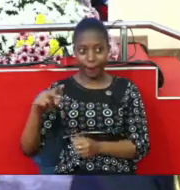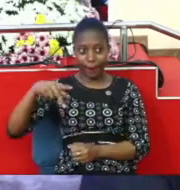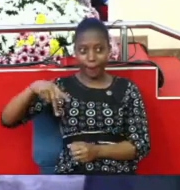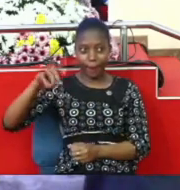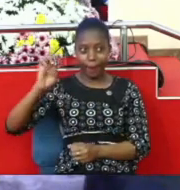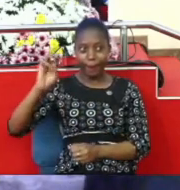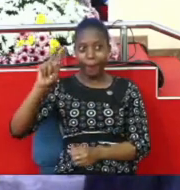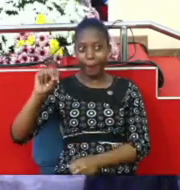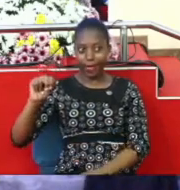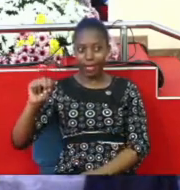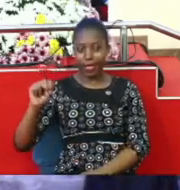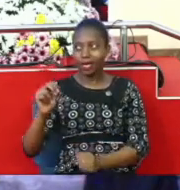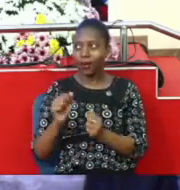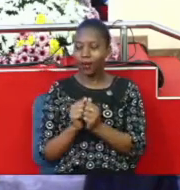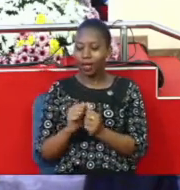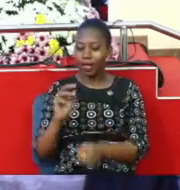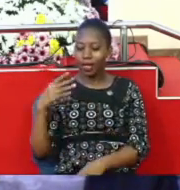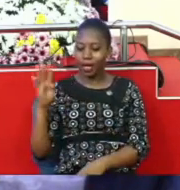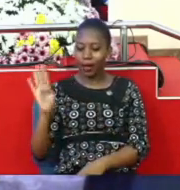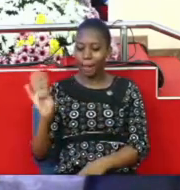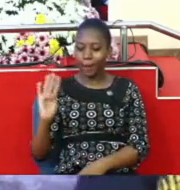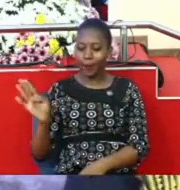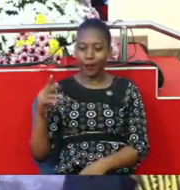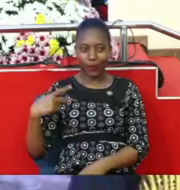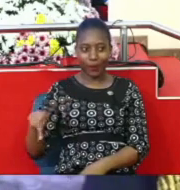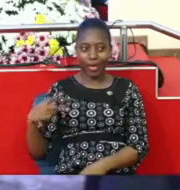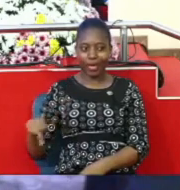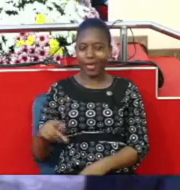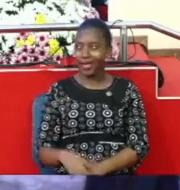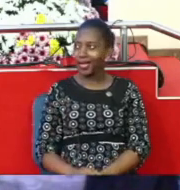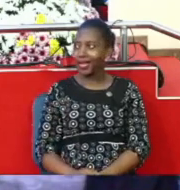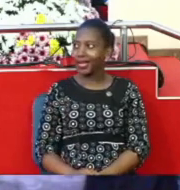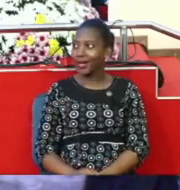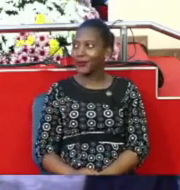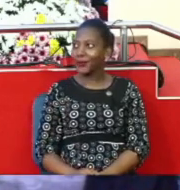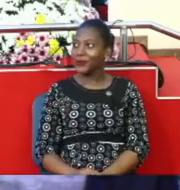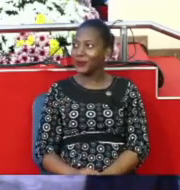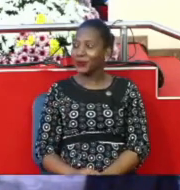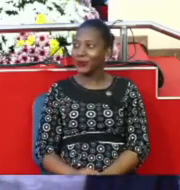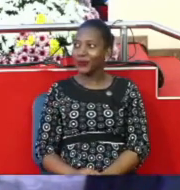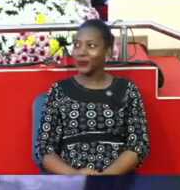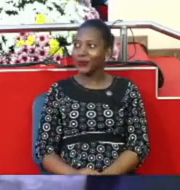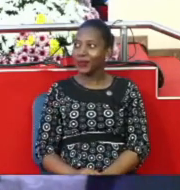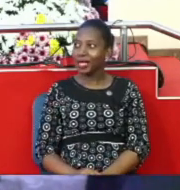still remaining. Kalamu ilikuwa inaitwa youth. Youth. Hey, ndio hiyo kalamu. Na